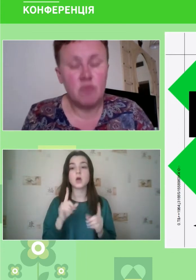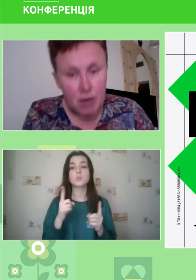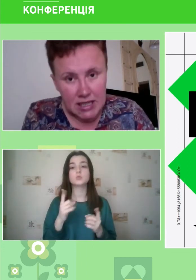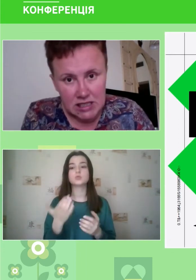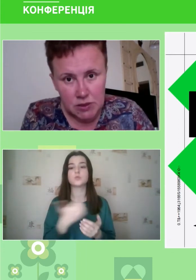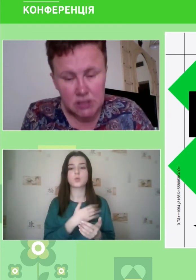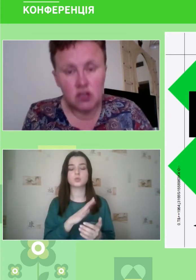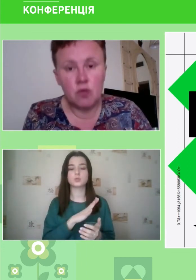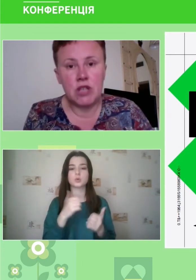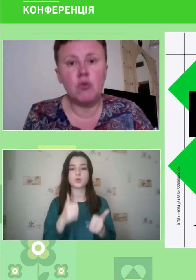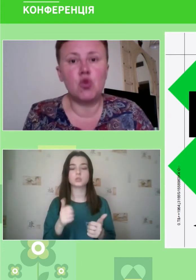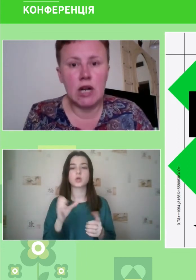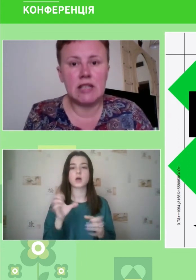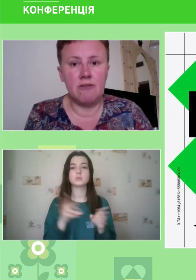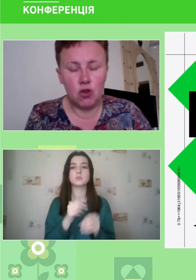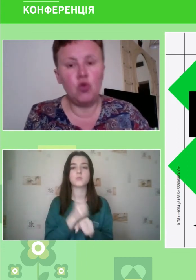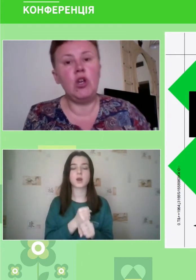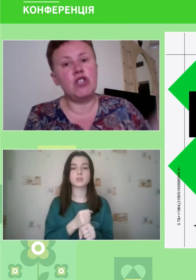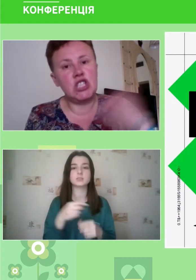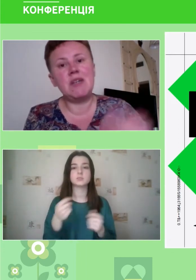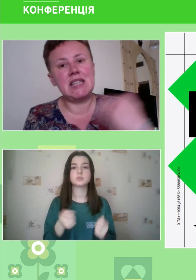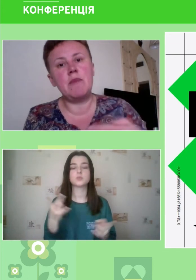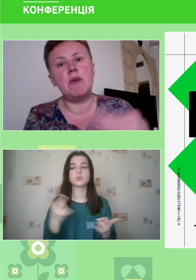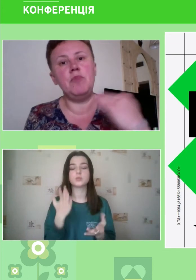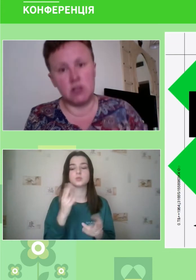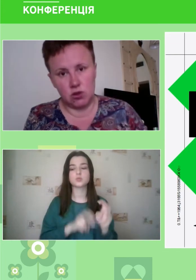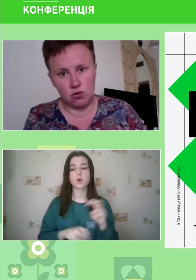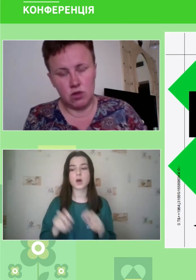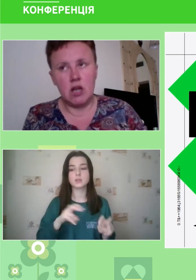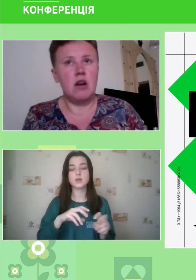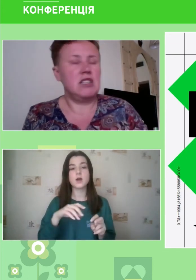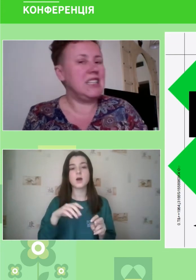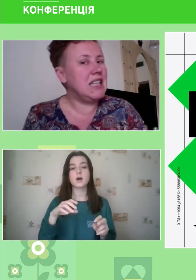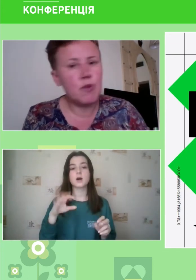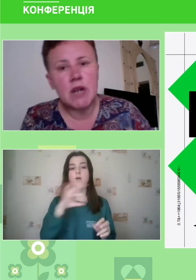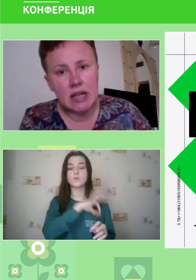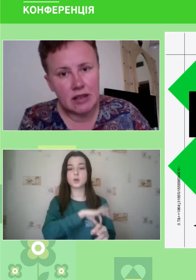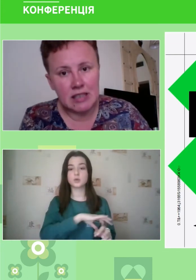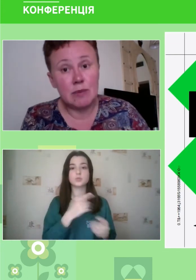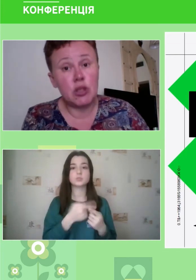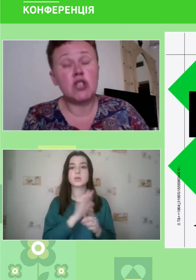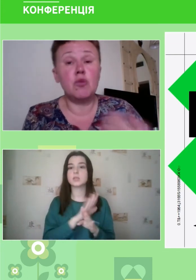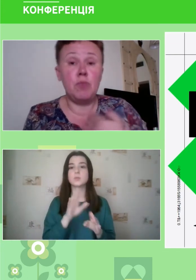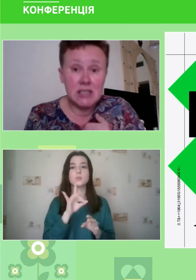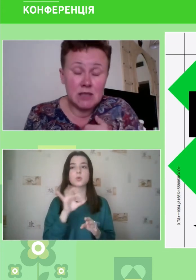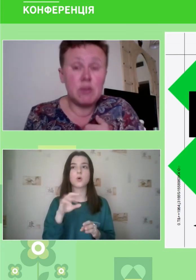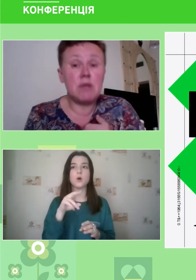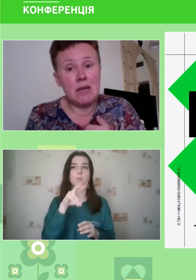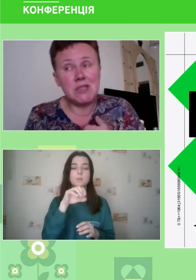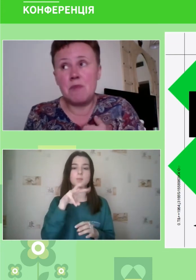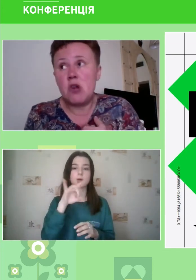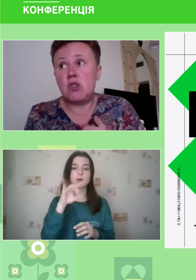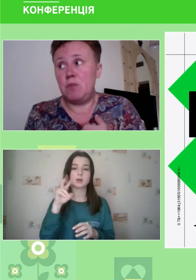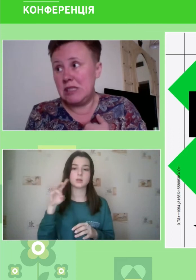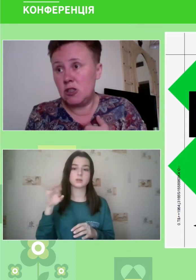В праці з бізнесом потрібно шукати вигоду і очима саме бізнесу. Це не про меркантильність, це про те, що бізнес,